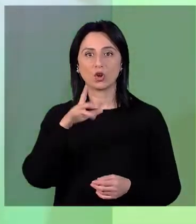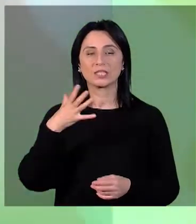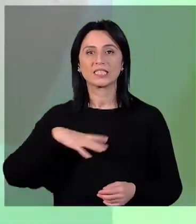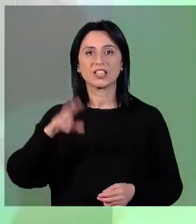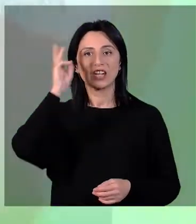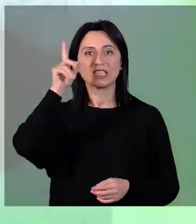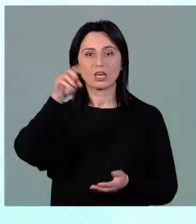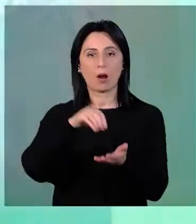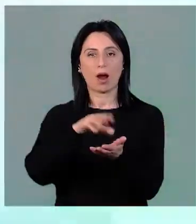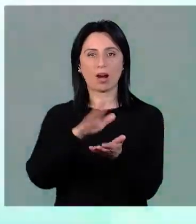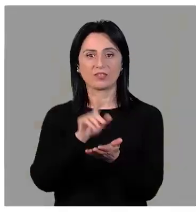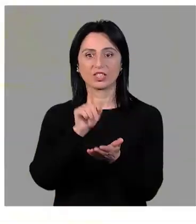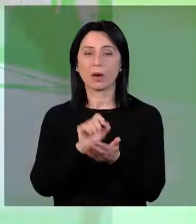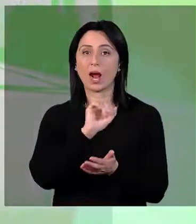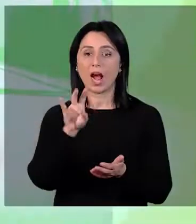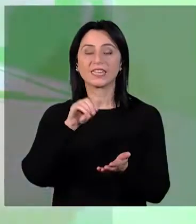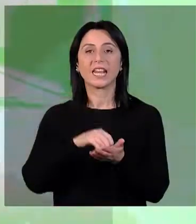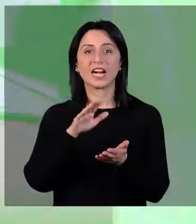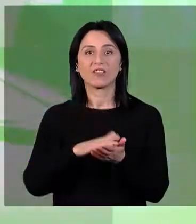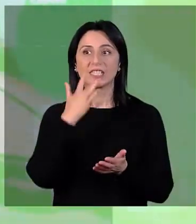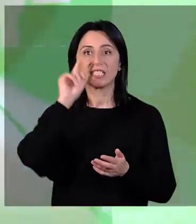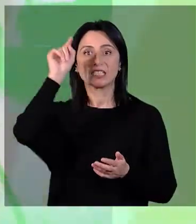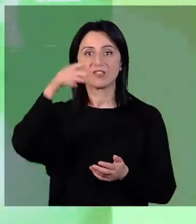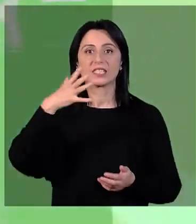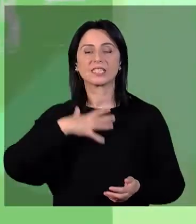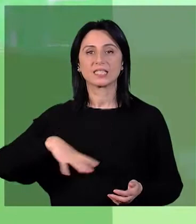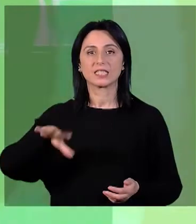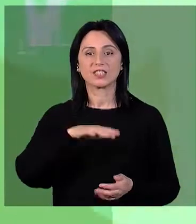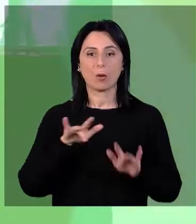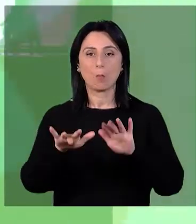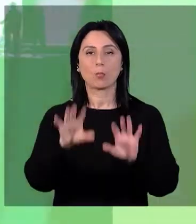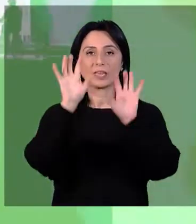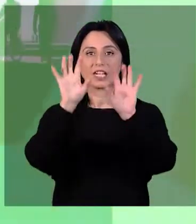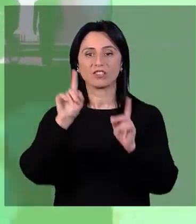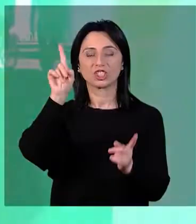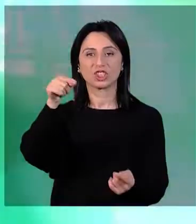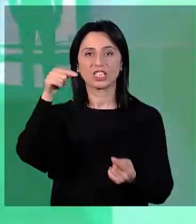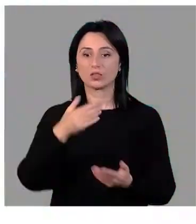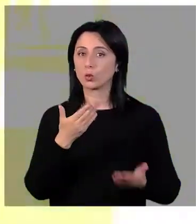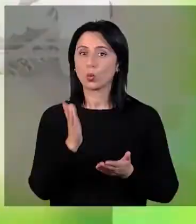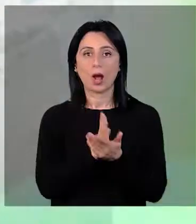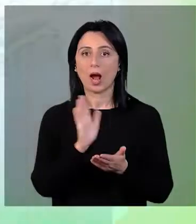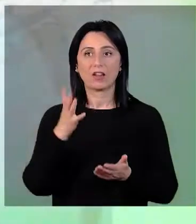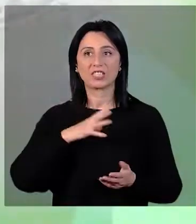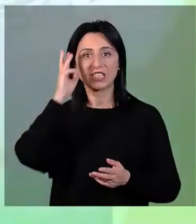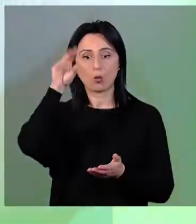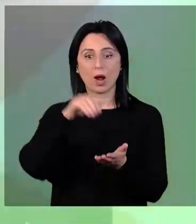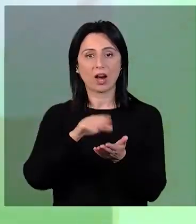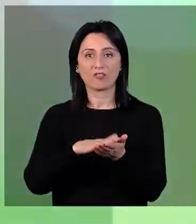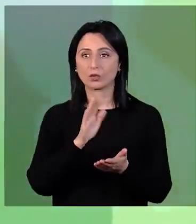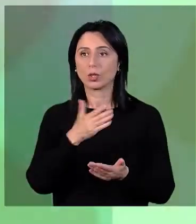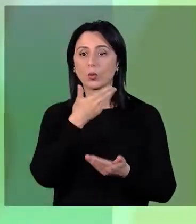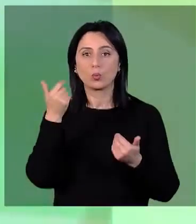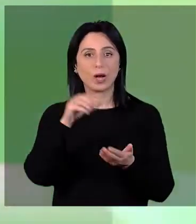იმყოფებოდეს საქართველოს საკონსულო აღრიცხვაზე. ან უნდა იყოს რეგისტრირებული საზღვარგარეთ საქართველოს მოქმედი კანონმდებლობის შესაბამისად. თუ არ ხართ საქართველოს